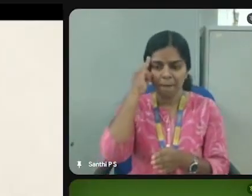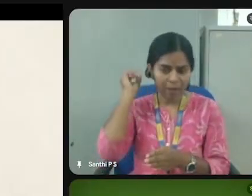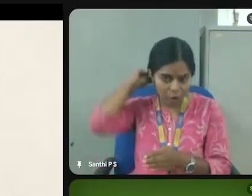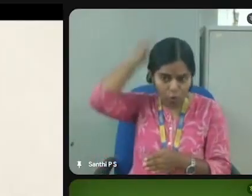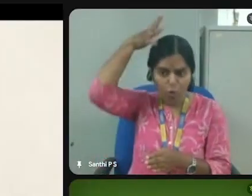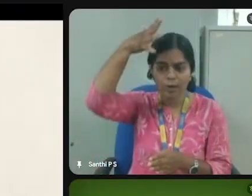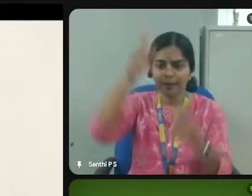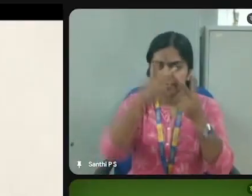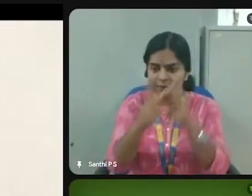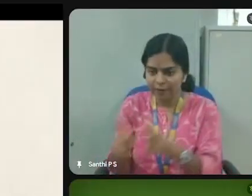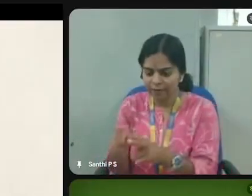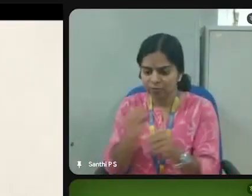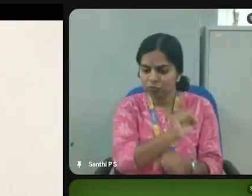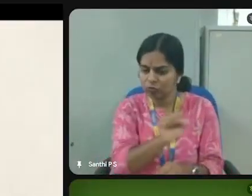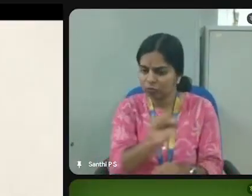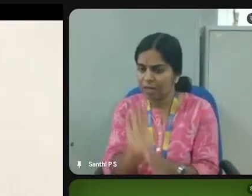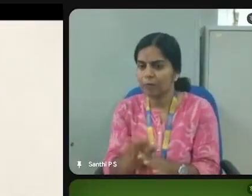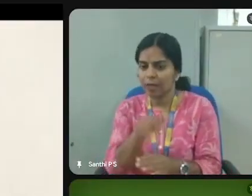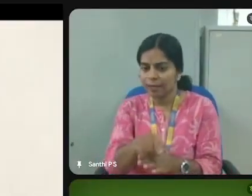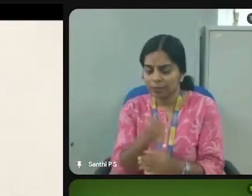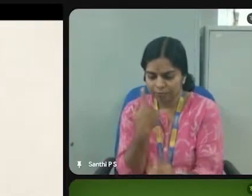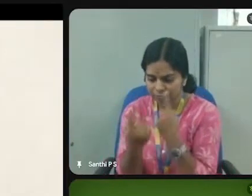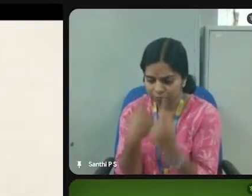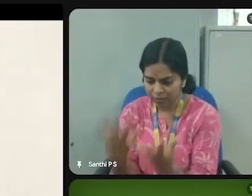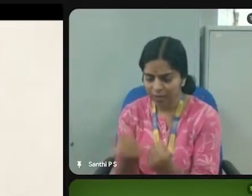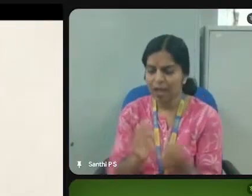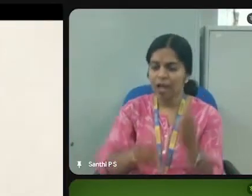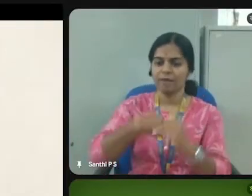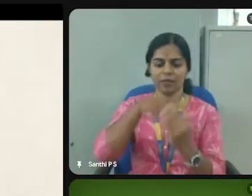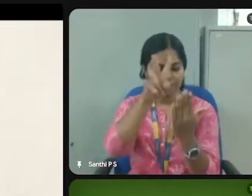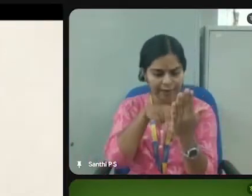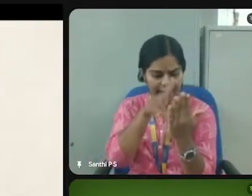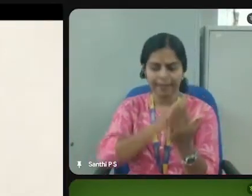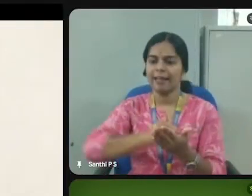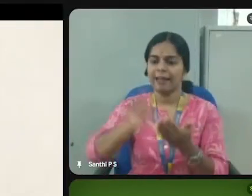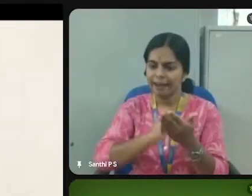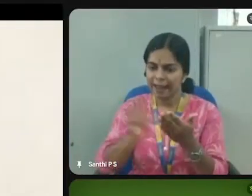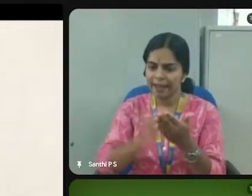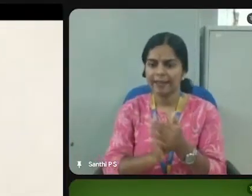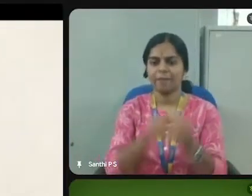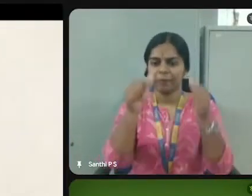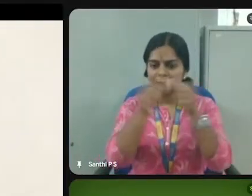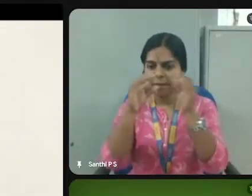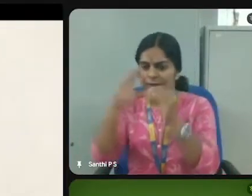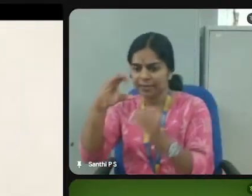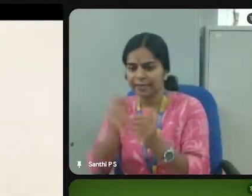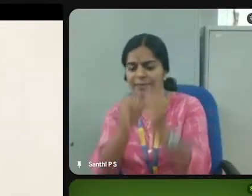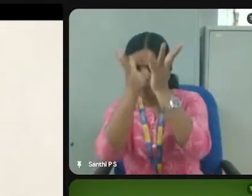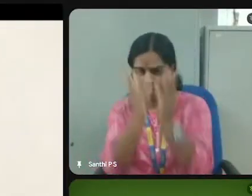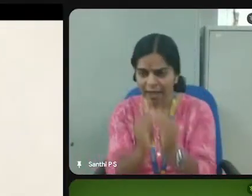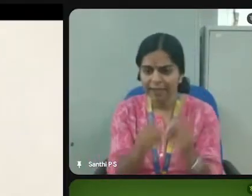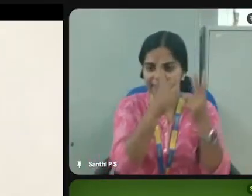സ്കില്ലുകളുണ്ട്. പിന്നീട് റീഡിങ്, റൈറ്റിംഗ്, സ്പെല്ലിംഗ്, അരിത്തമെറ്റിക്സ് അതുമായിട്ട് ബന്ധപ്പെട്ട സ്കില്ലുകൾ അസസ്